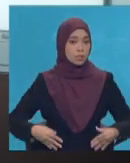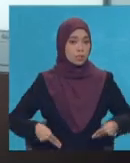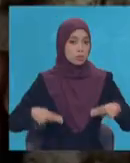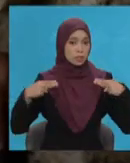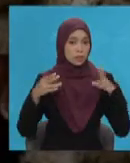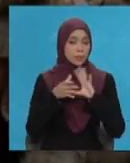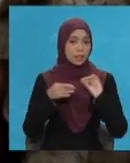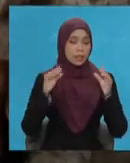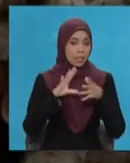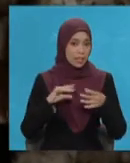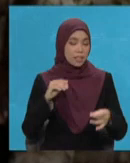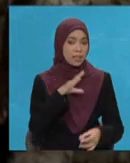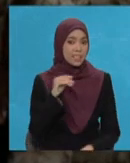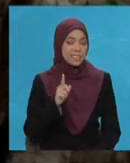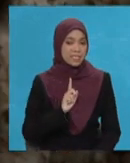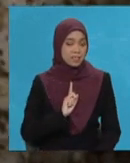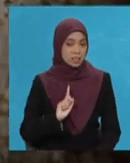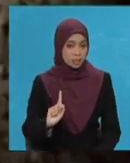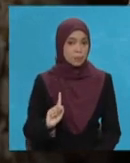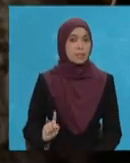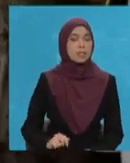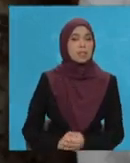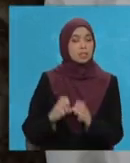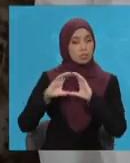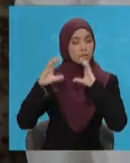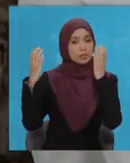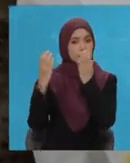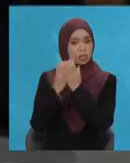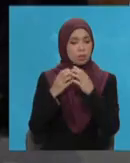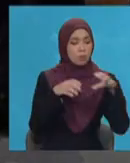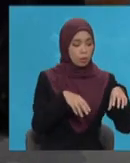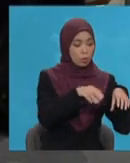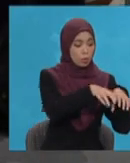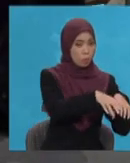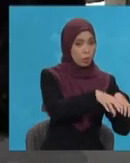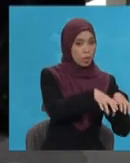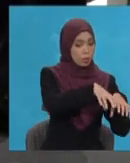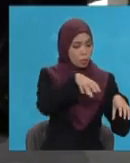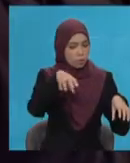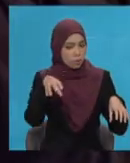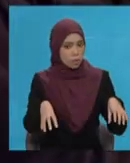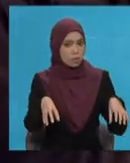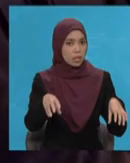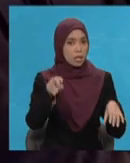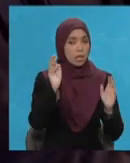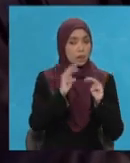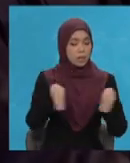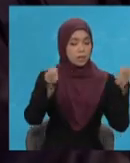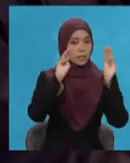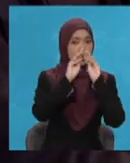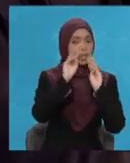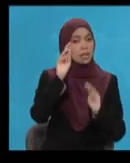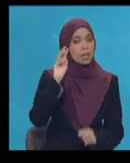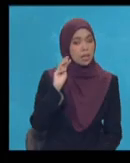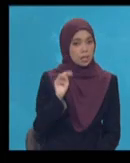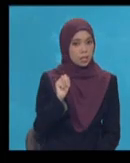yang terletak bersebelahan dengan Masjid An Nabawi merupakan museum yang antara lainnya didedikasikan bagi